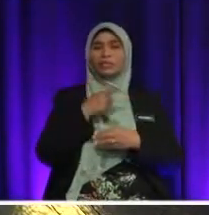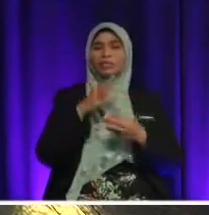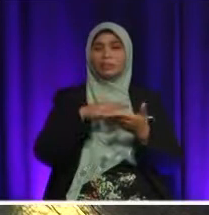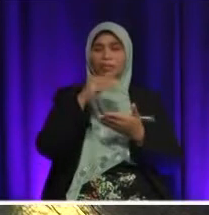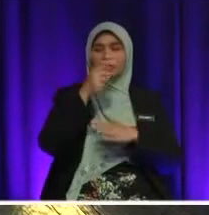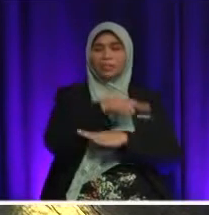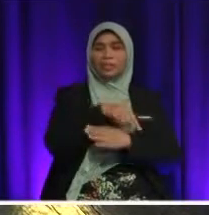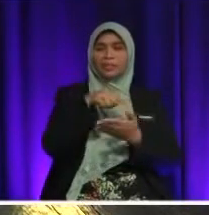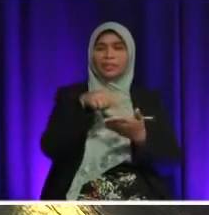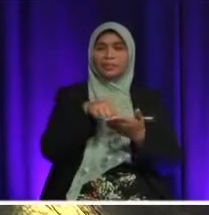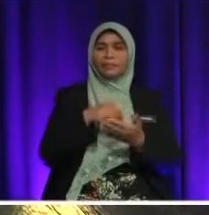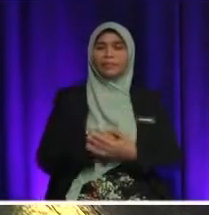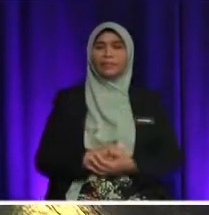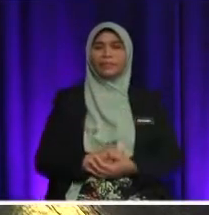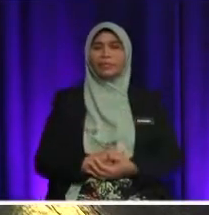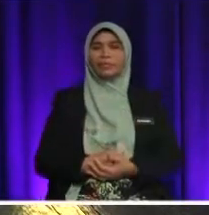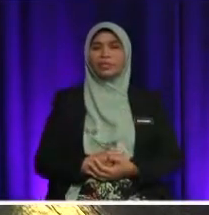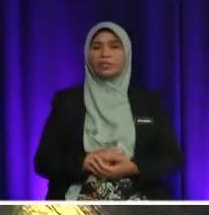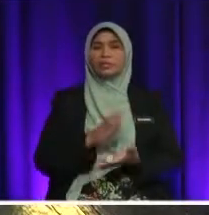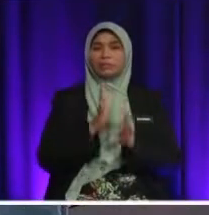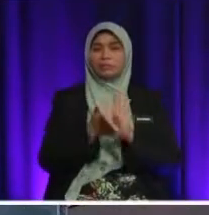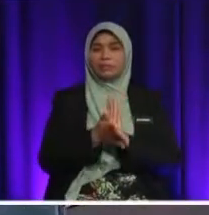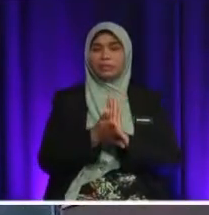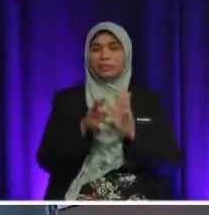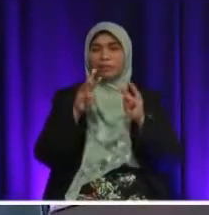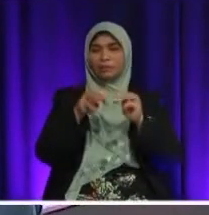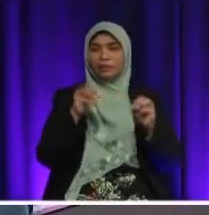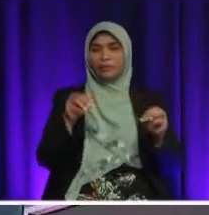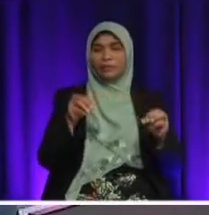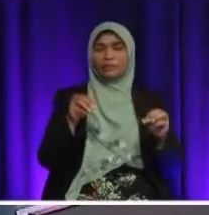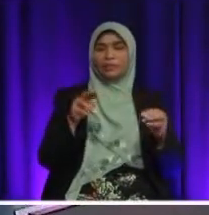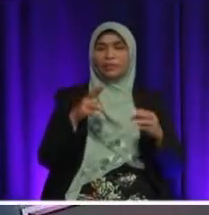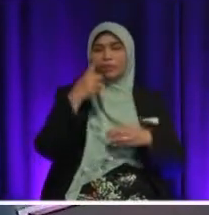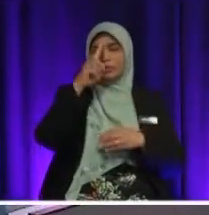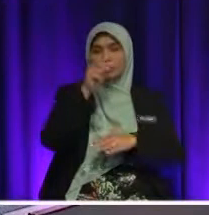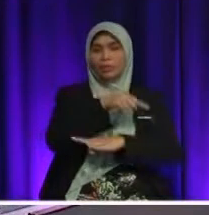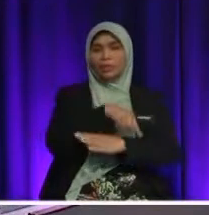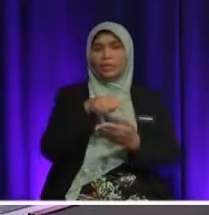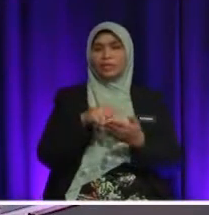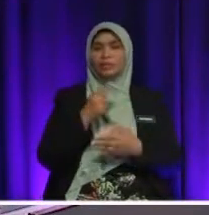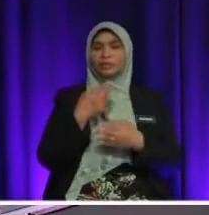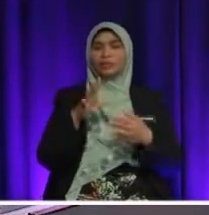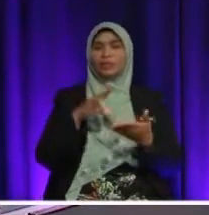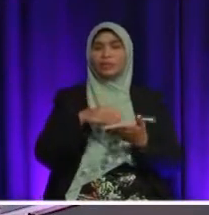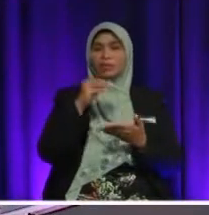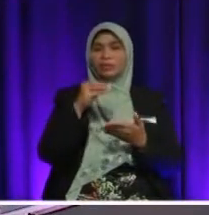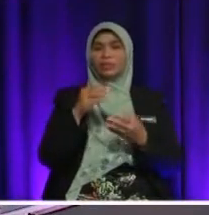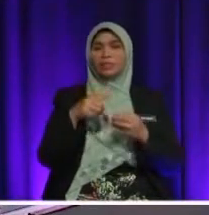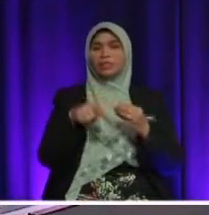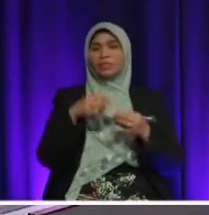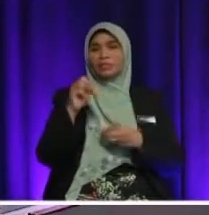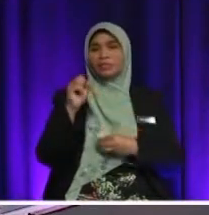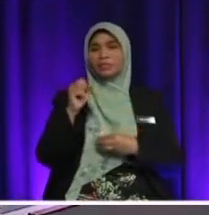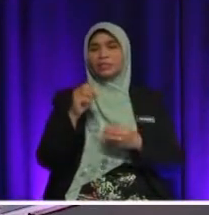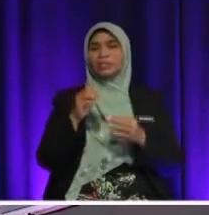hari ini Teguh silahkan cek Liana Oke jadi murid-murid untuk hari ini kita belajar mengenai sinopsis